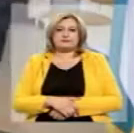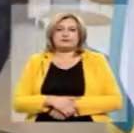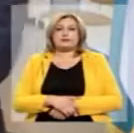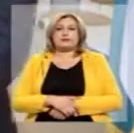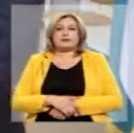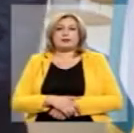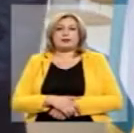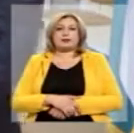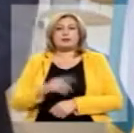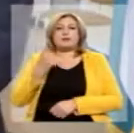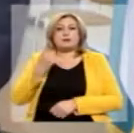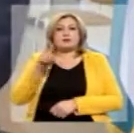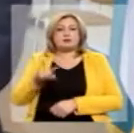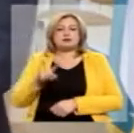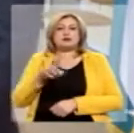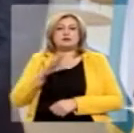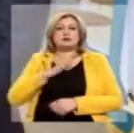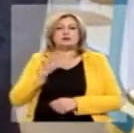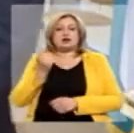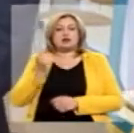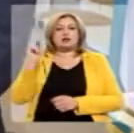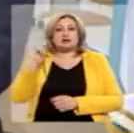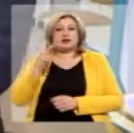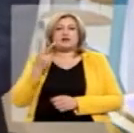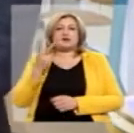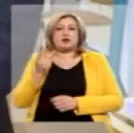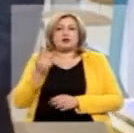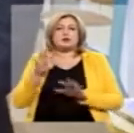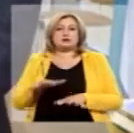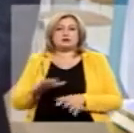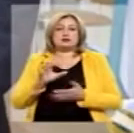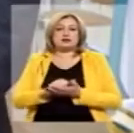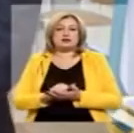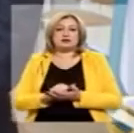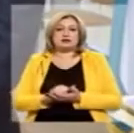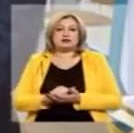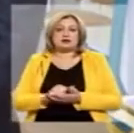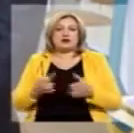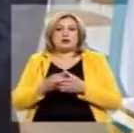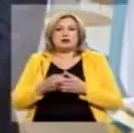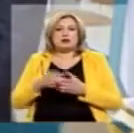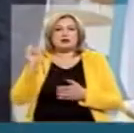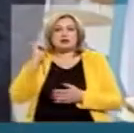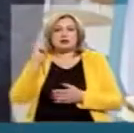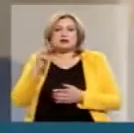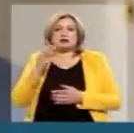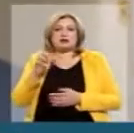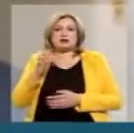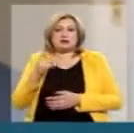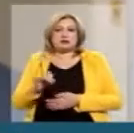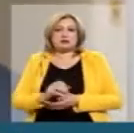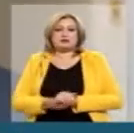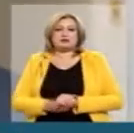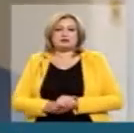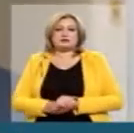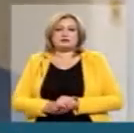еншіледі. Оларға кейін Қазақстан Республикасының спорт шебері атағы берілді. Жалпы спортшылардың еңбекқорлығы мен талпынысын жоғары бағалағым келеді.